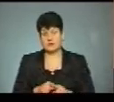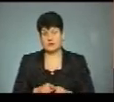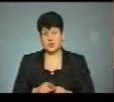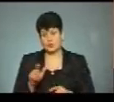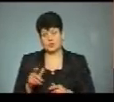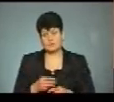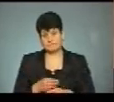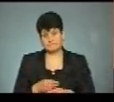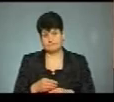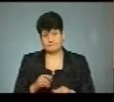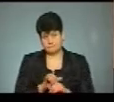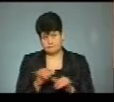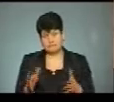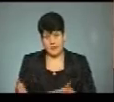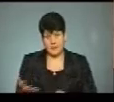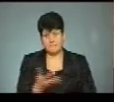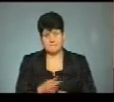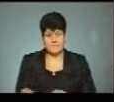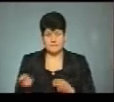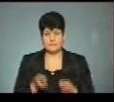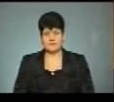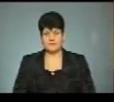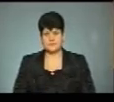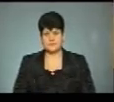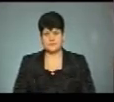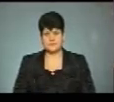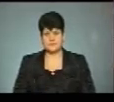люди поширили, і хто що міг, та приніс допомогу.